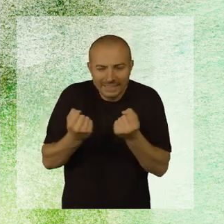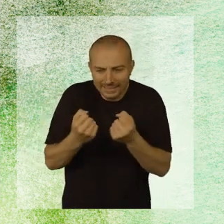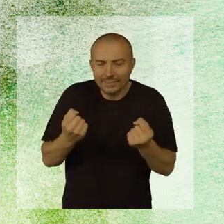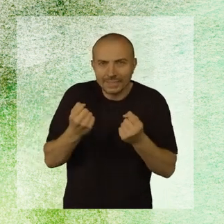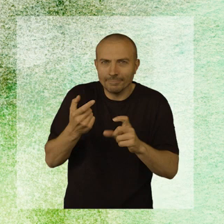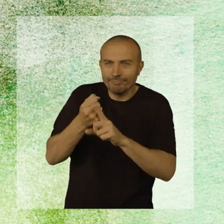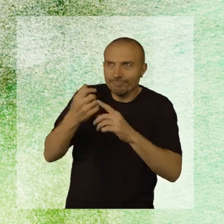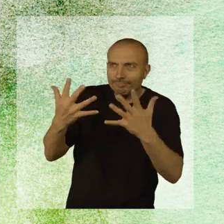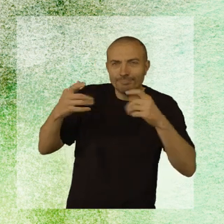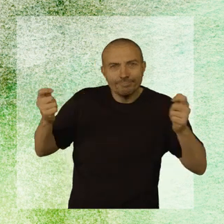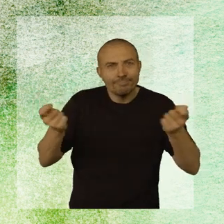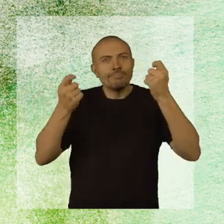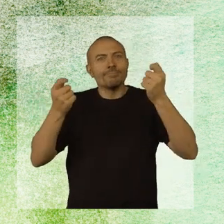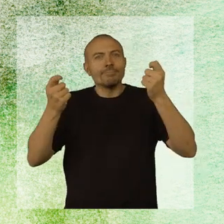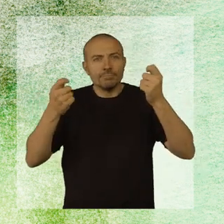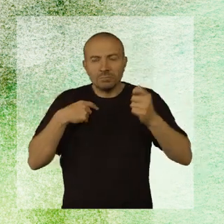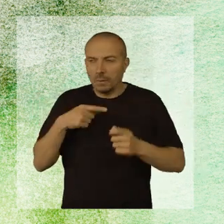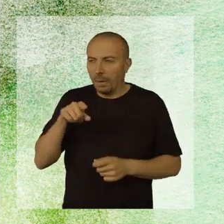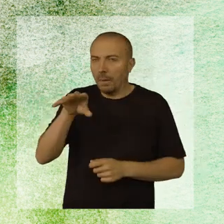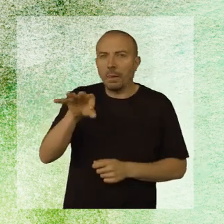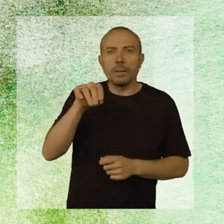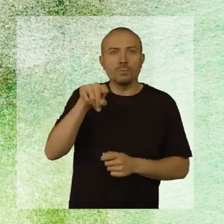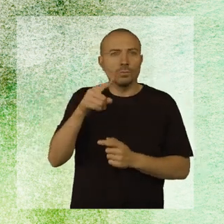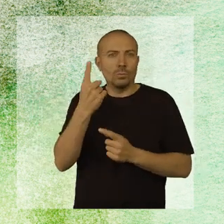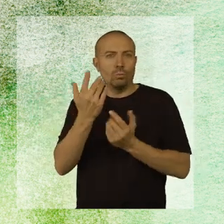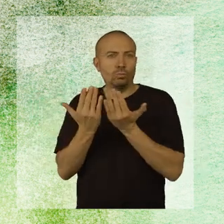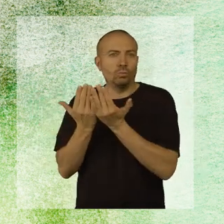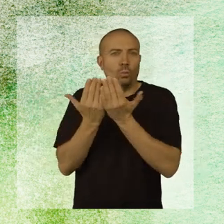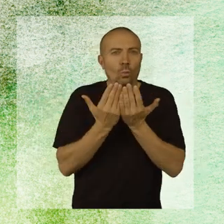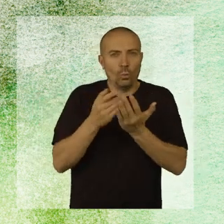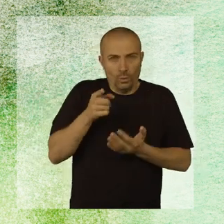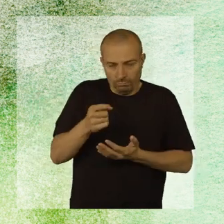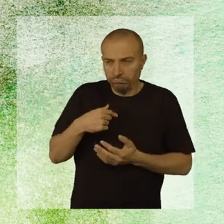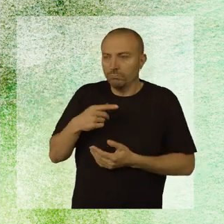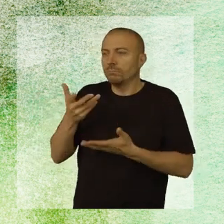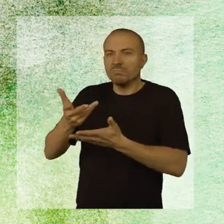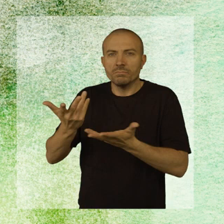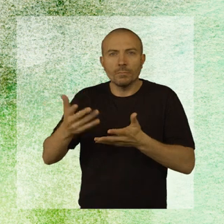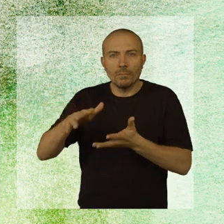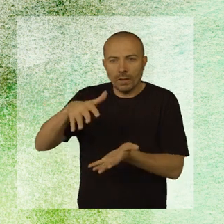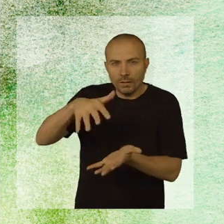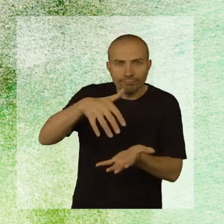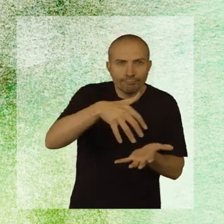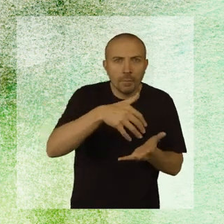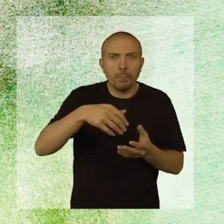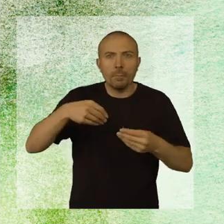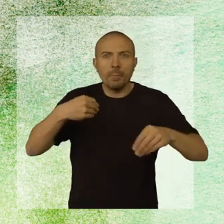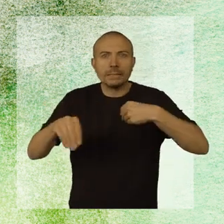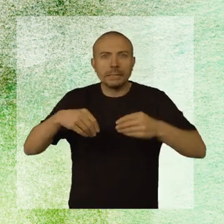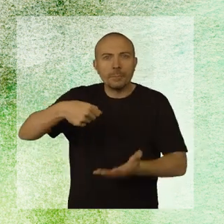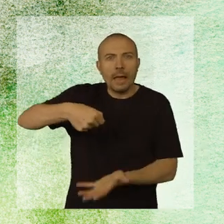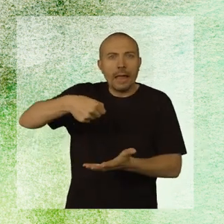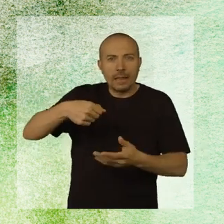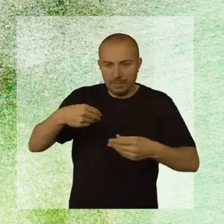attirer l'attention. On cible une école où on ramasse avec l'association et les